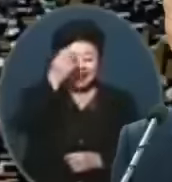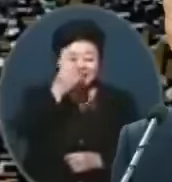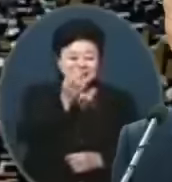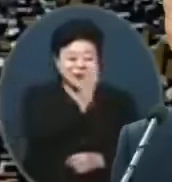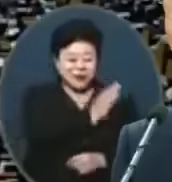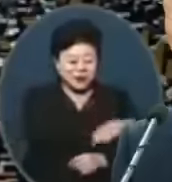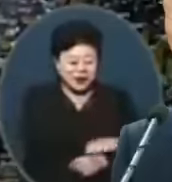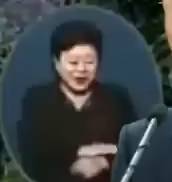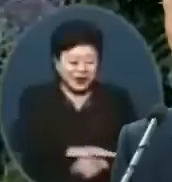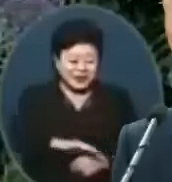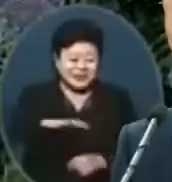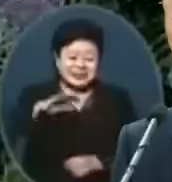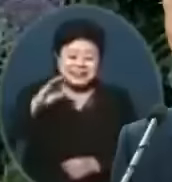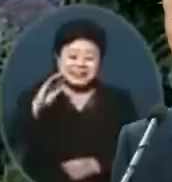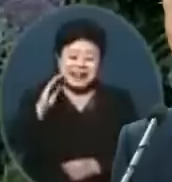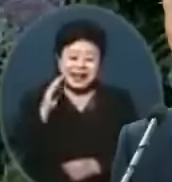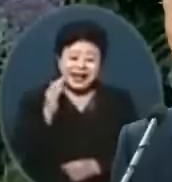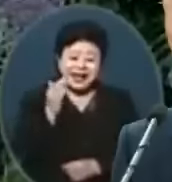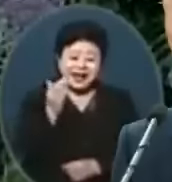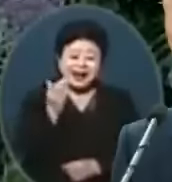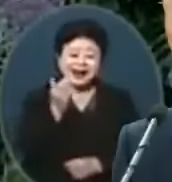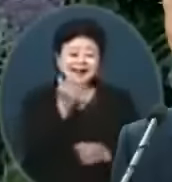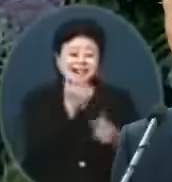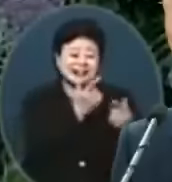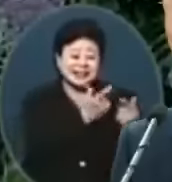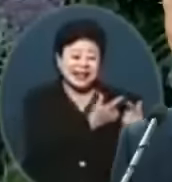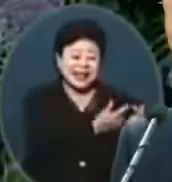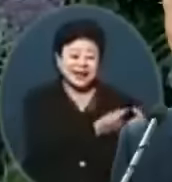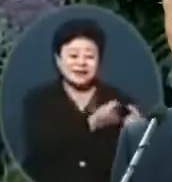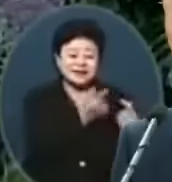내 영혼이 잘